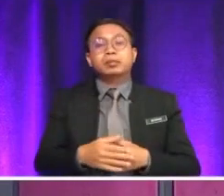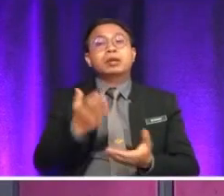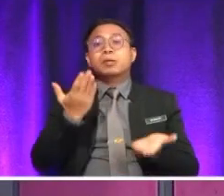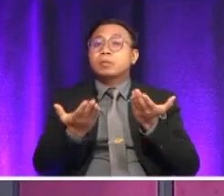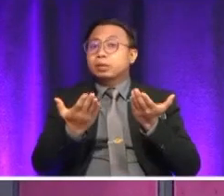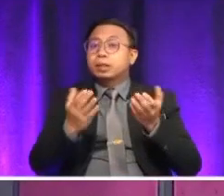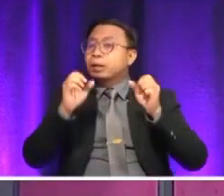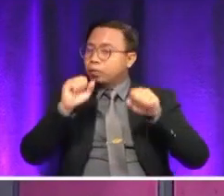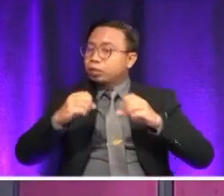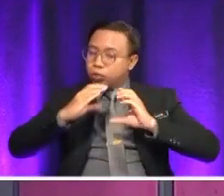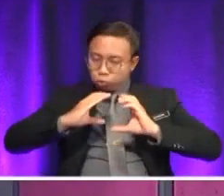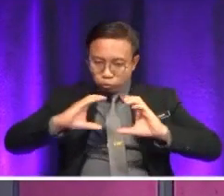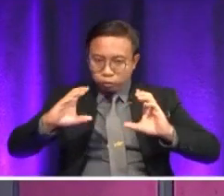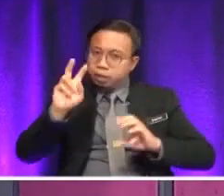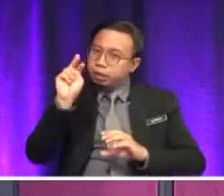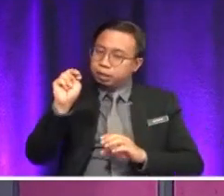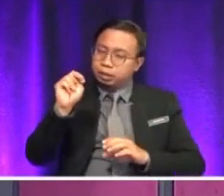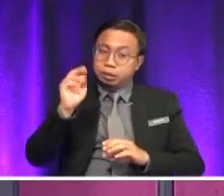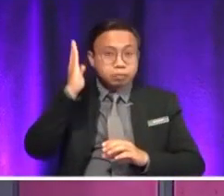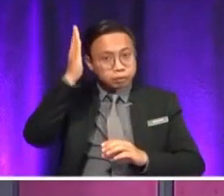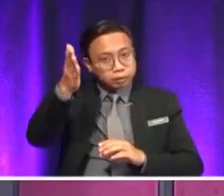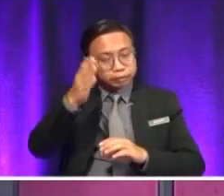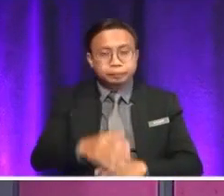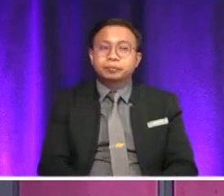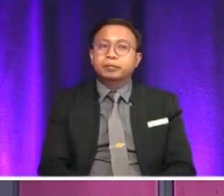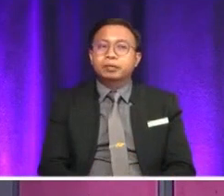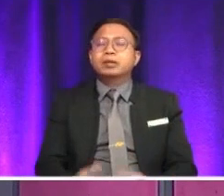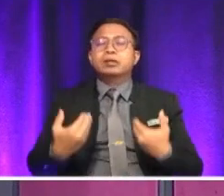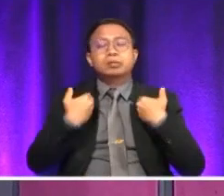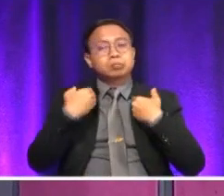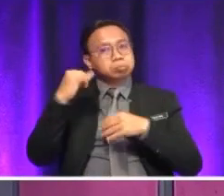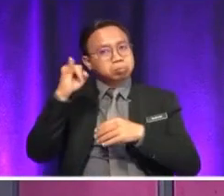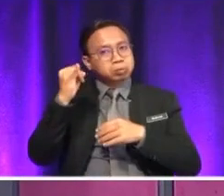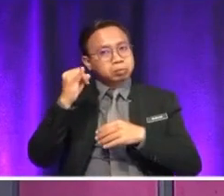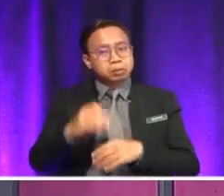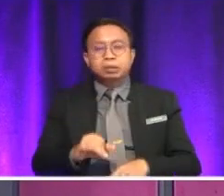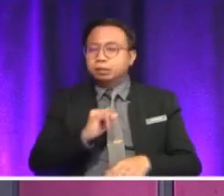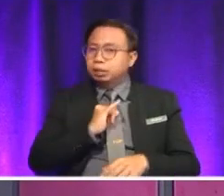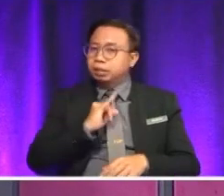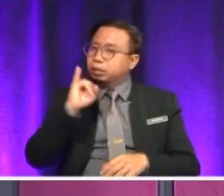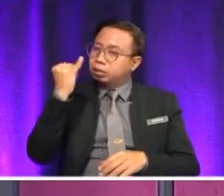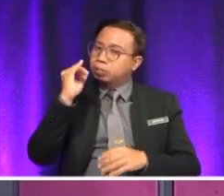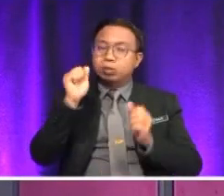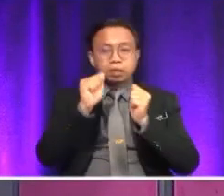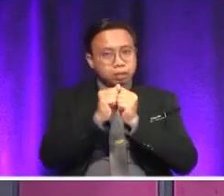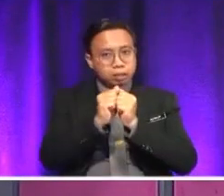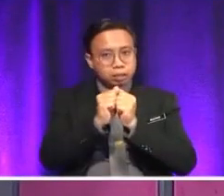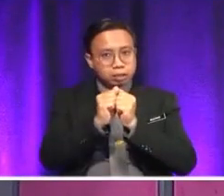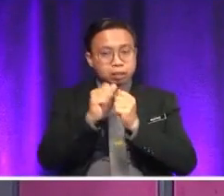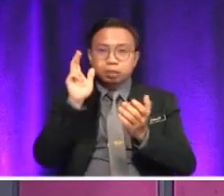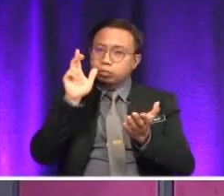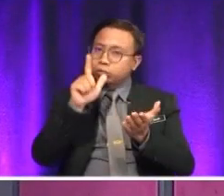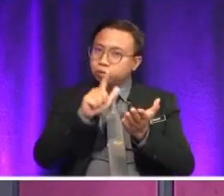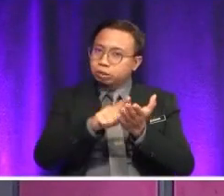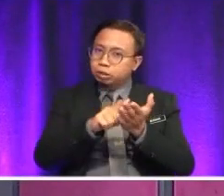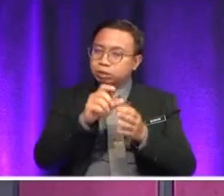cuba untuk lain kali. Macam tu. Tapi ada juga yang dia tak boleh. Saya tak boleh dengan keputusan ini.